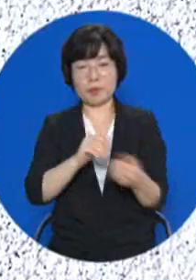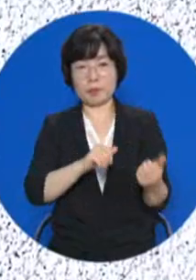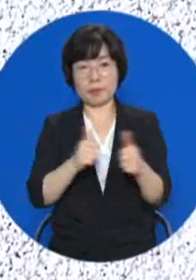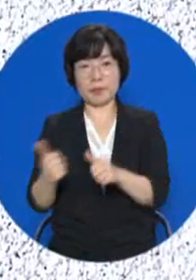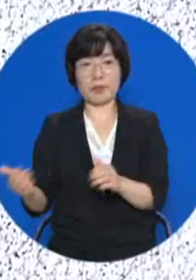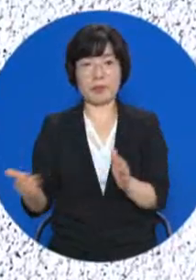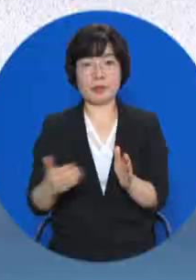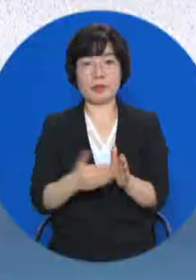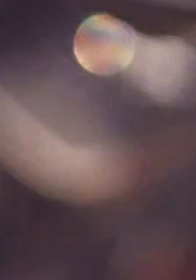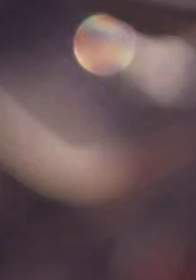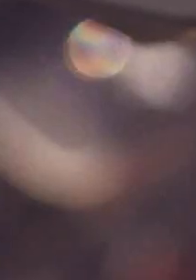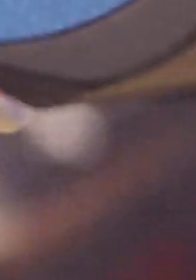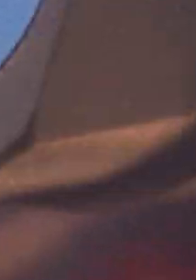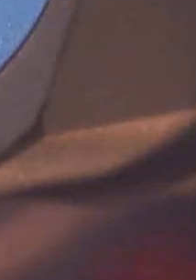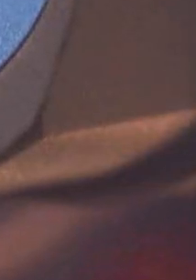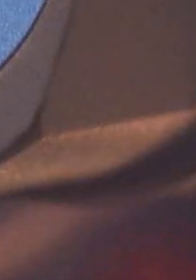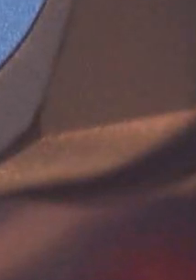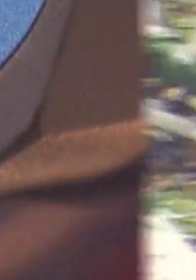숨졌습니다.